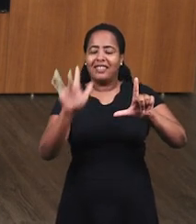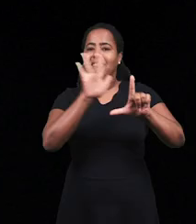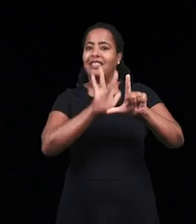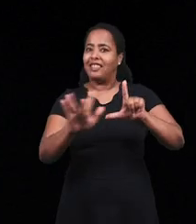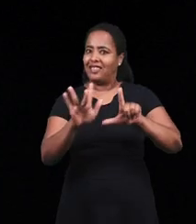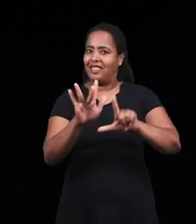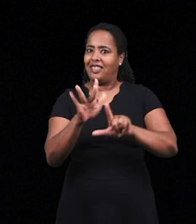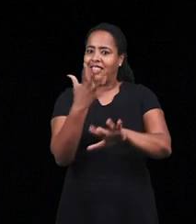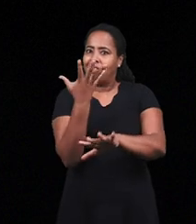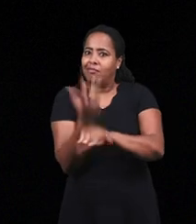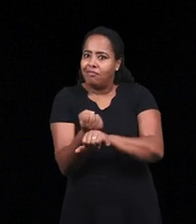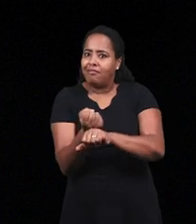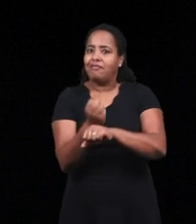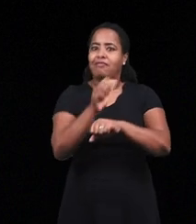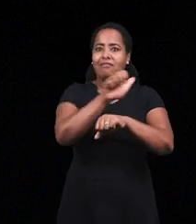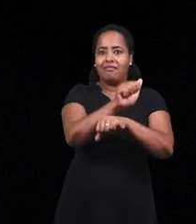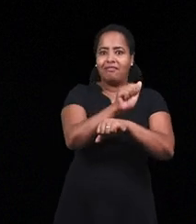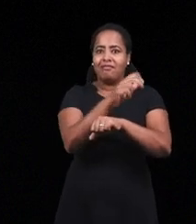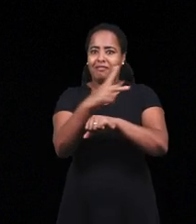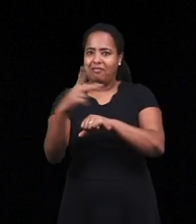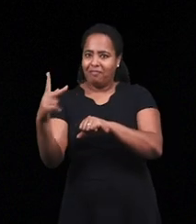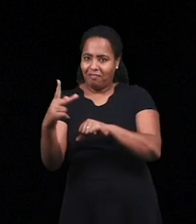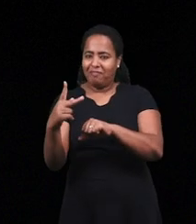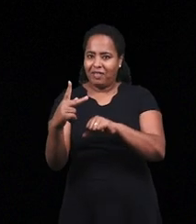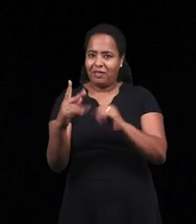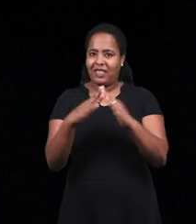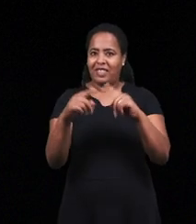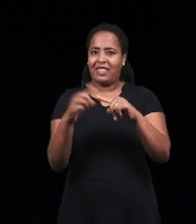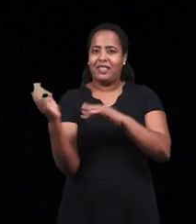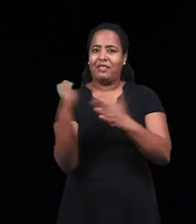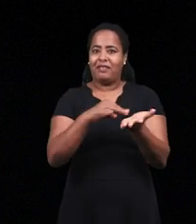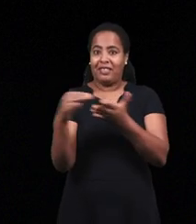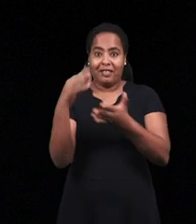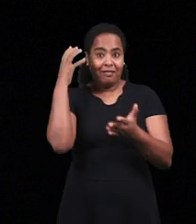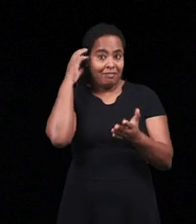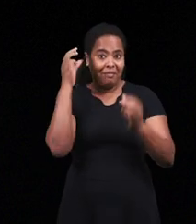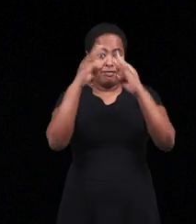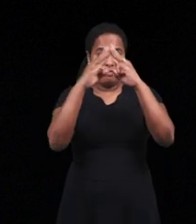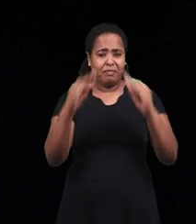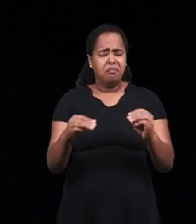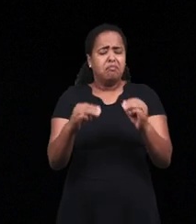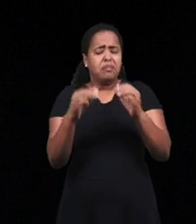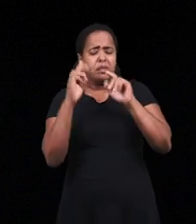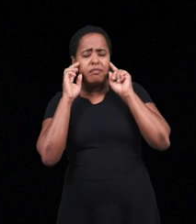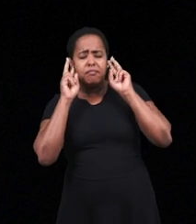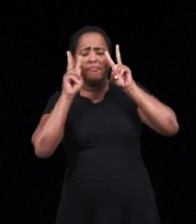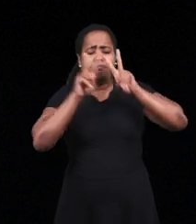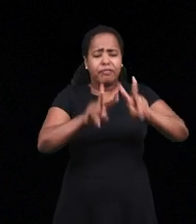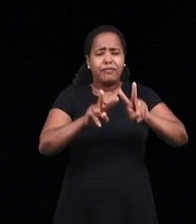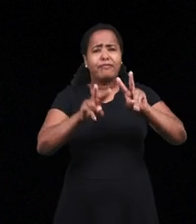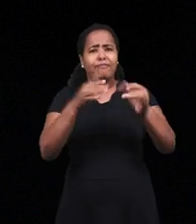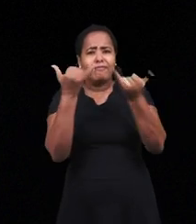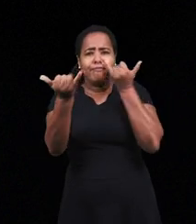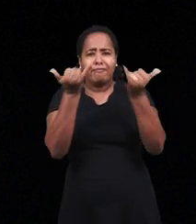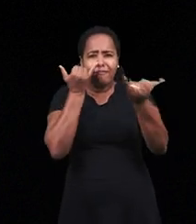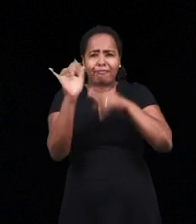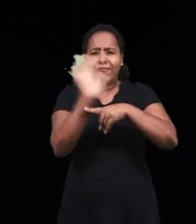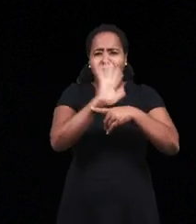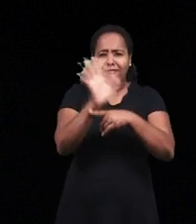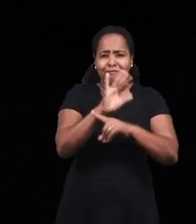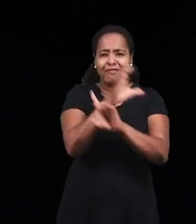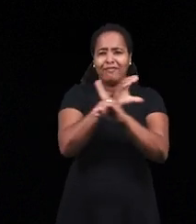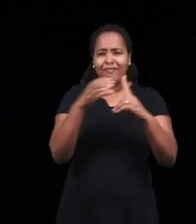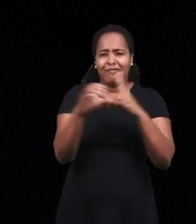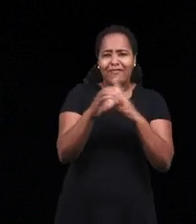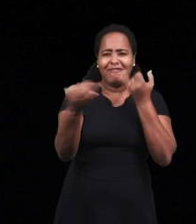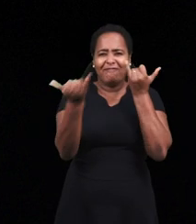numériques. Téléchargez les applications de l'Église chrétienne Maranatha et de la Radio Manaïm. Vous y trouverez des